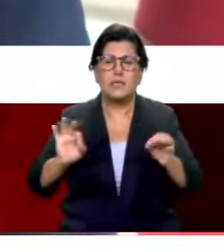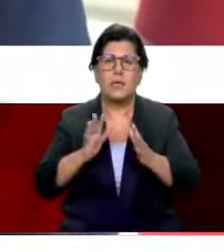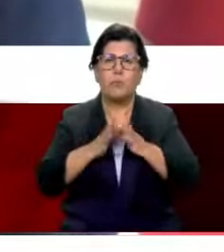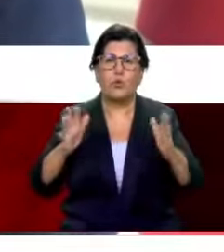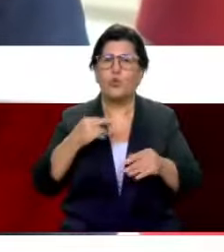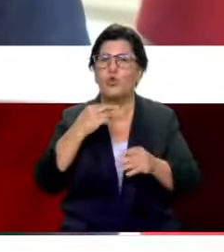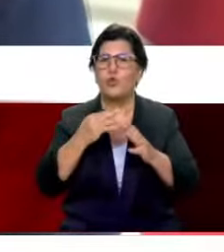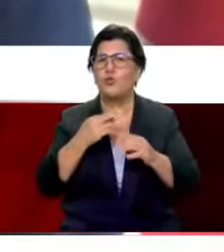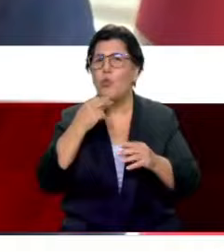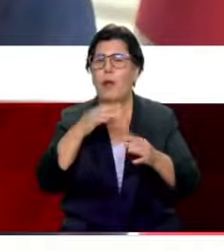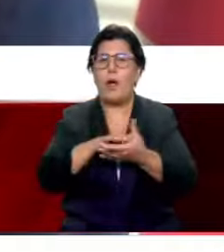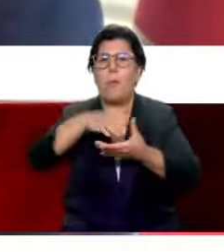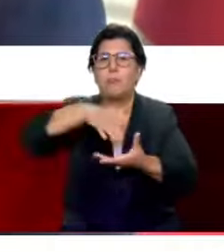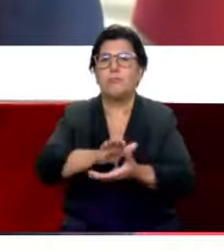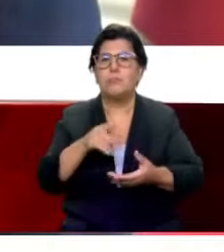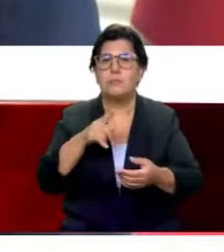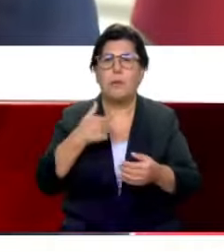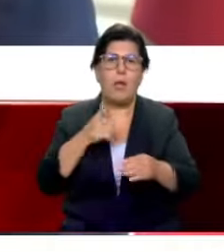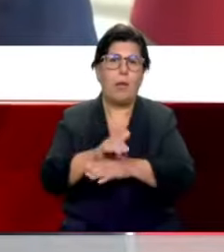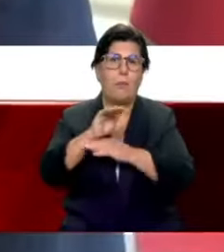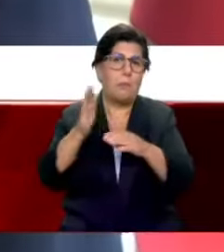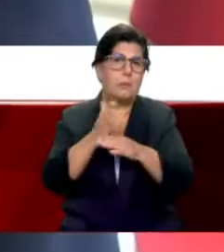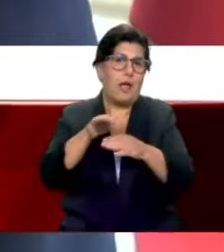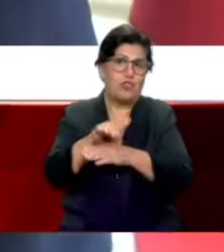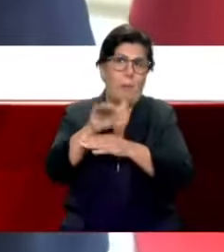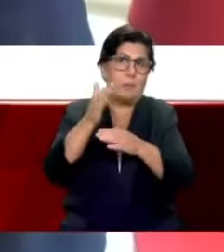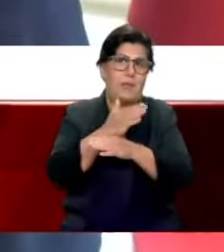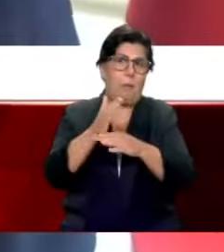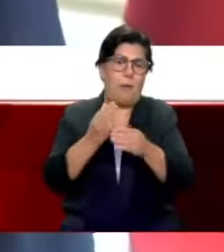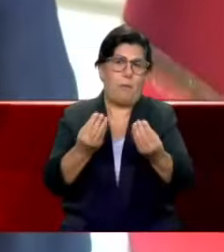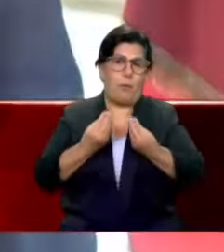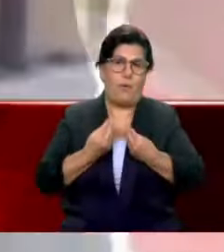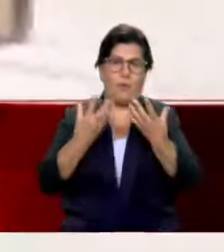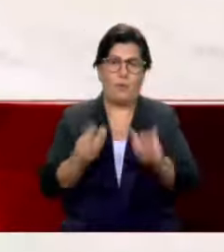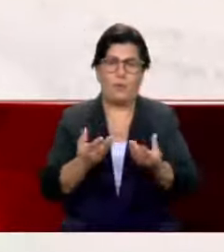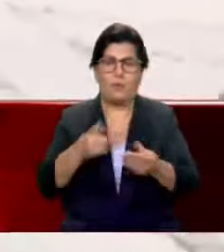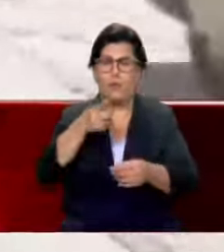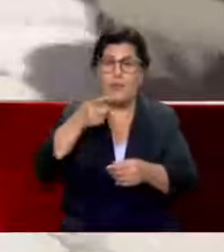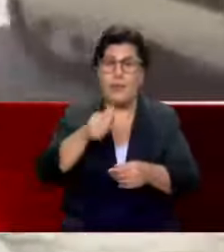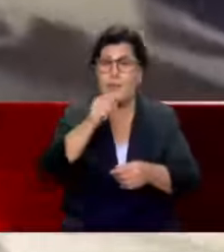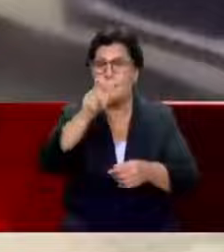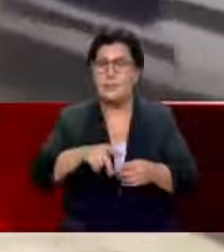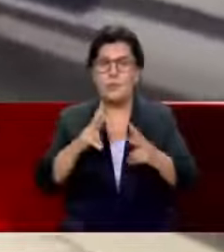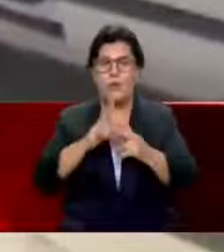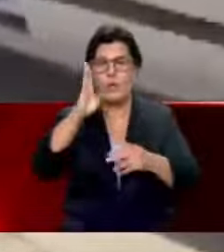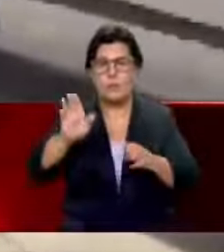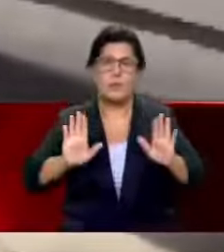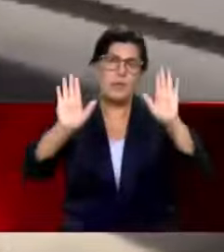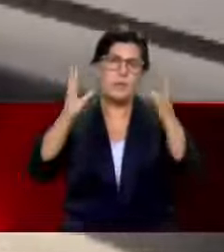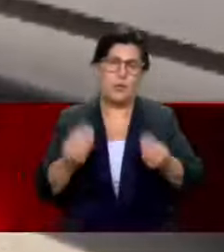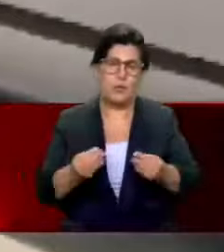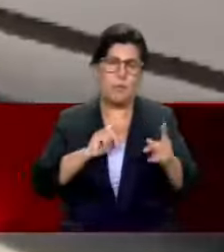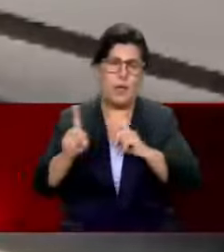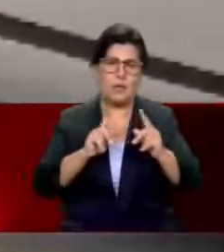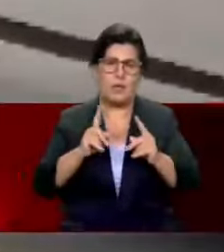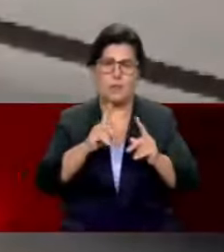numara ayakkabı giydim o da yaşamama sebep oldu Onu vuran inanç karakola gidip teslim oldu